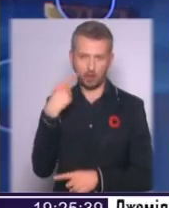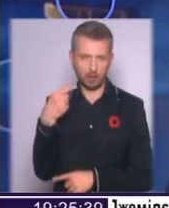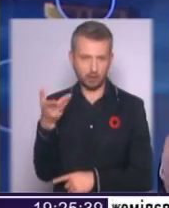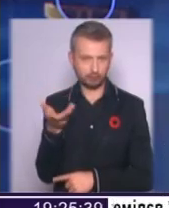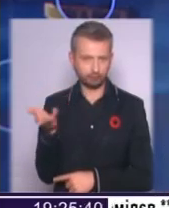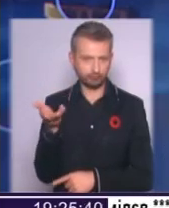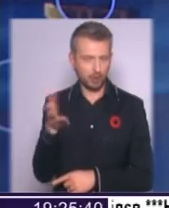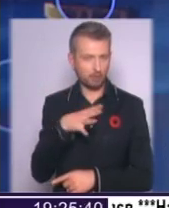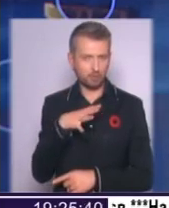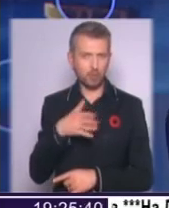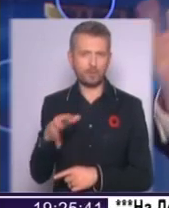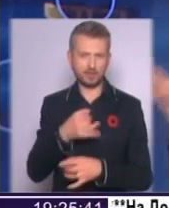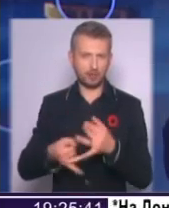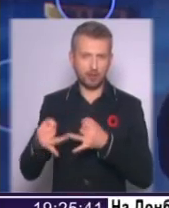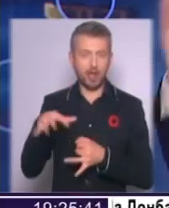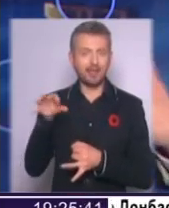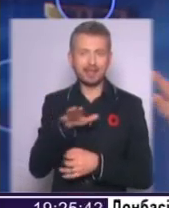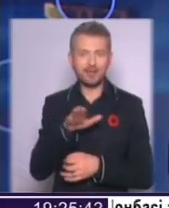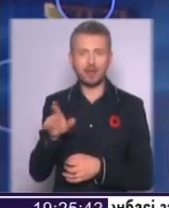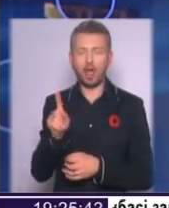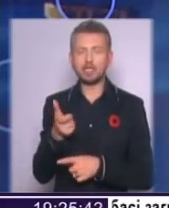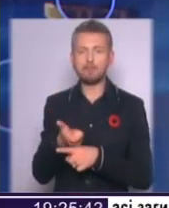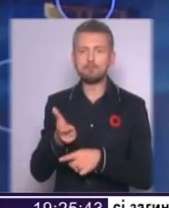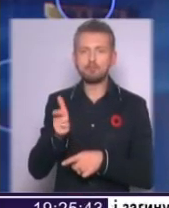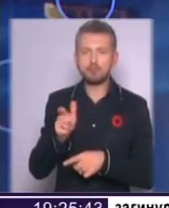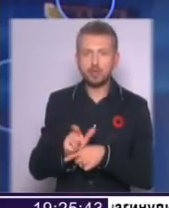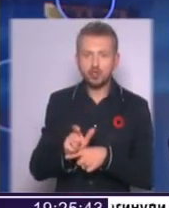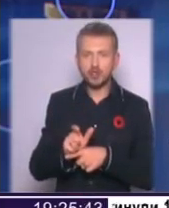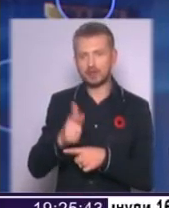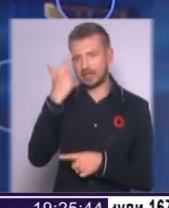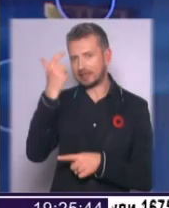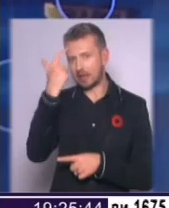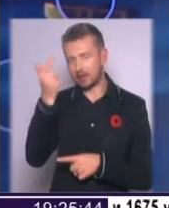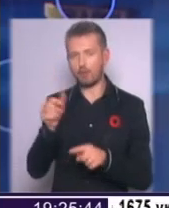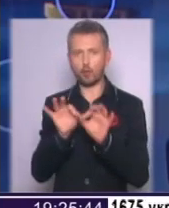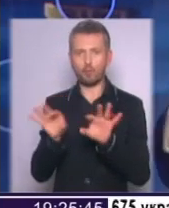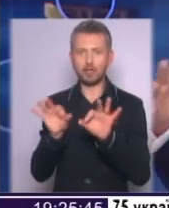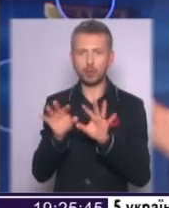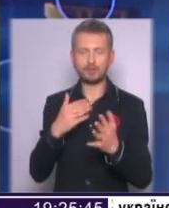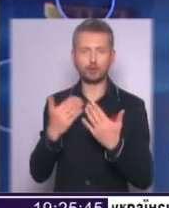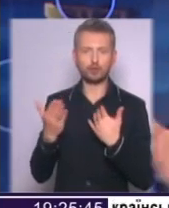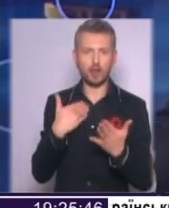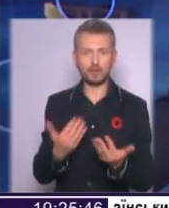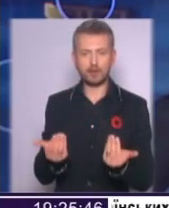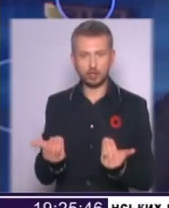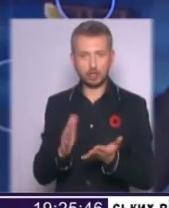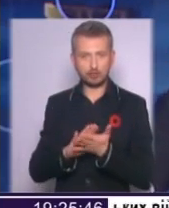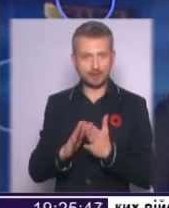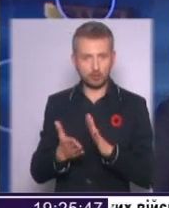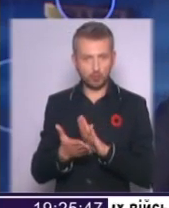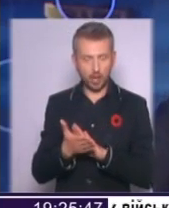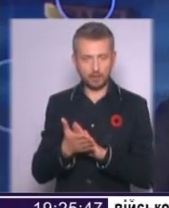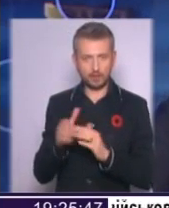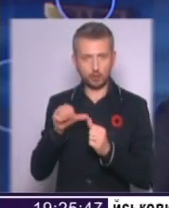поговоримо. Все це, звичайно, було не все, але більшість заяв і коментарів стосувалося нинішньої ситуації,